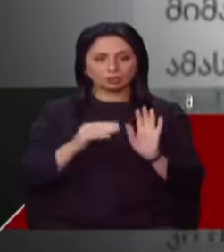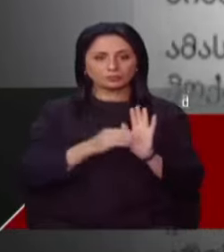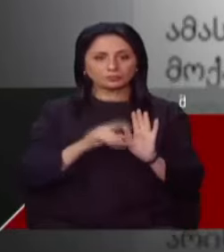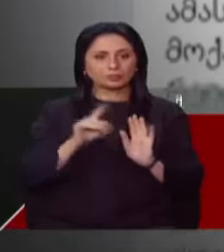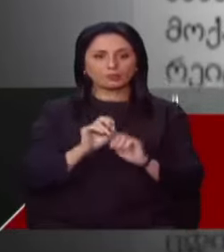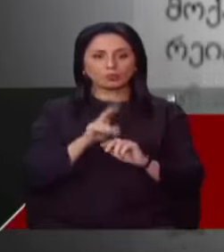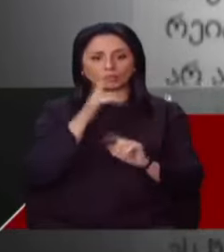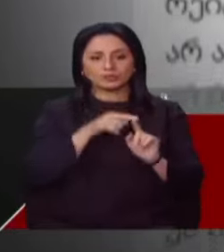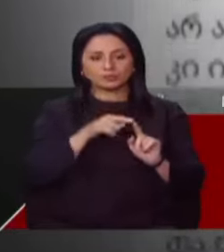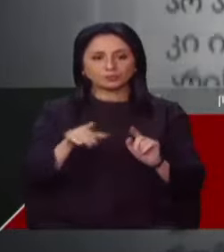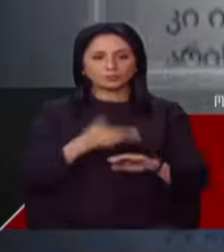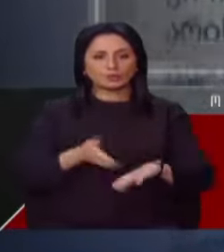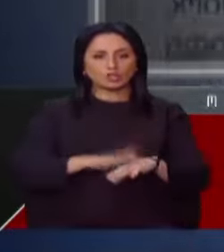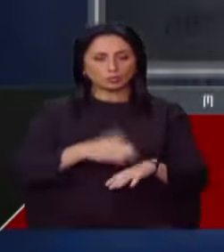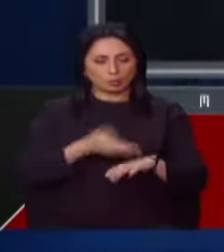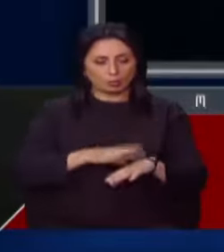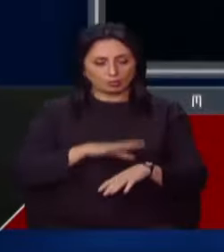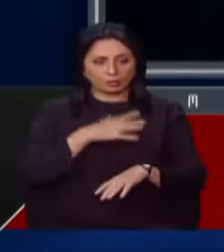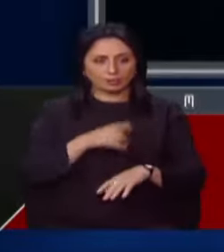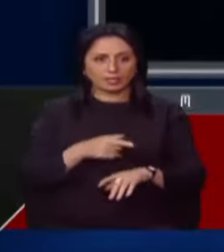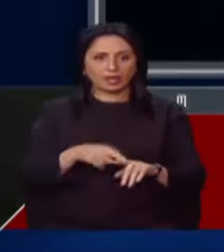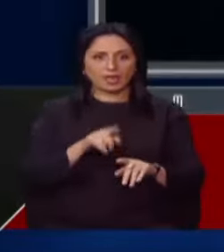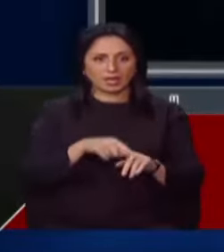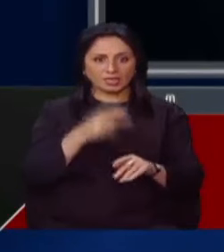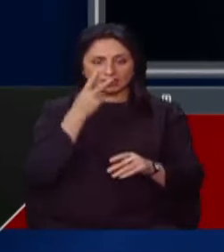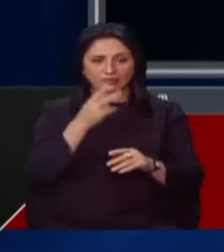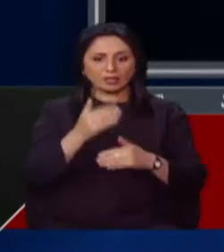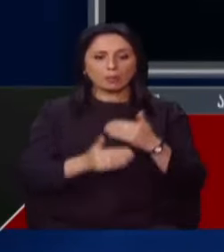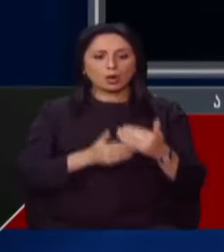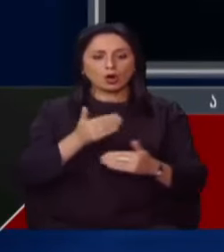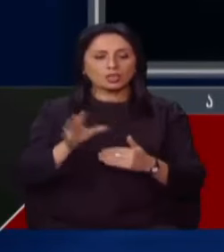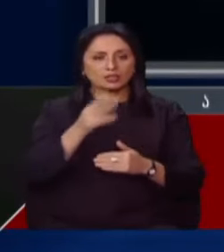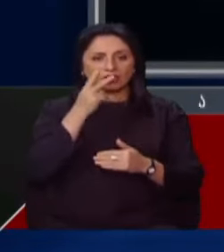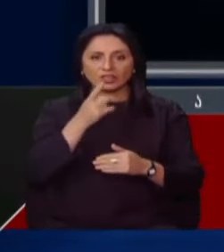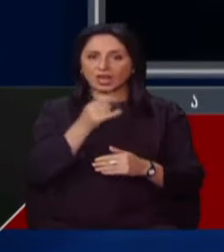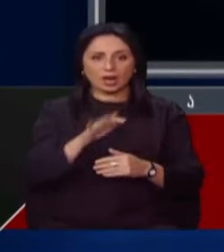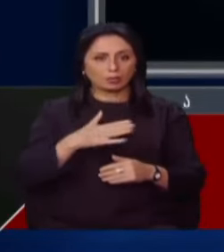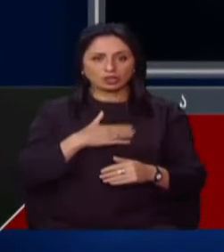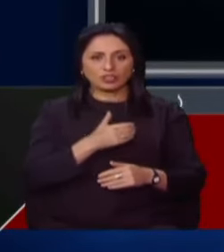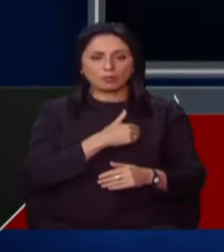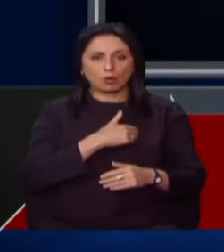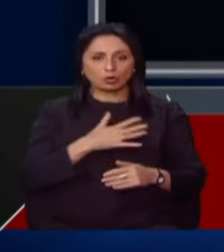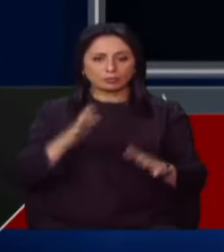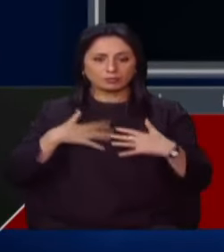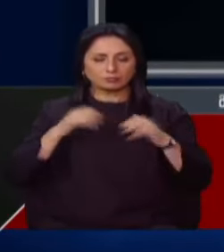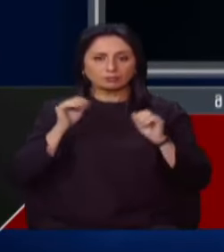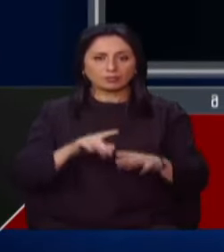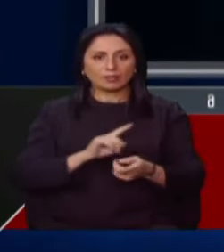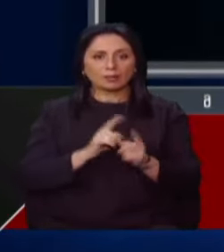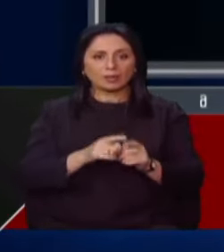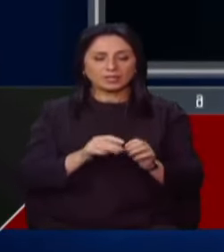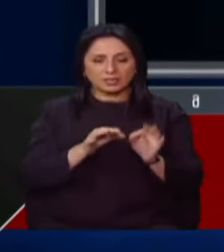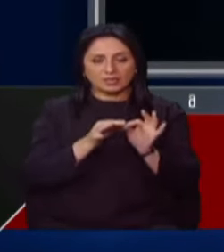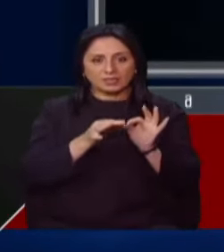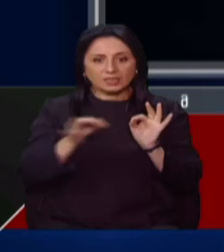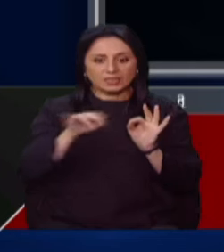მიუთითებს 12 წლიან სირთულეებზეც. ეს ხელშესახები პროგრესი, რასაც ყველა ვხედავთ, არა მხოლოდ ჩვენი მონდომებისა და ძალისხმევის, არამედ იმ ბეწვის